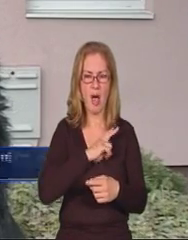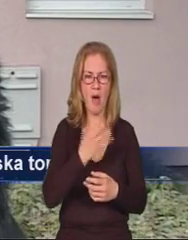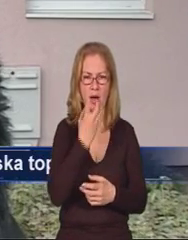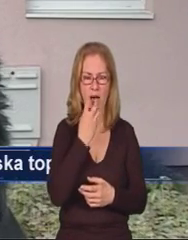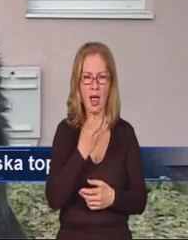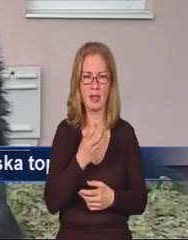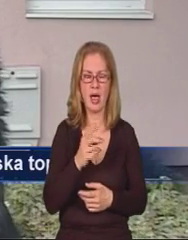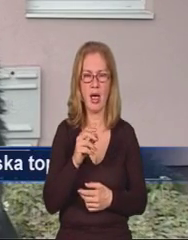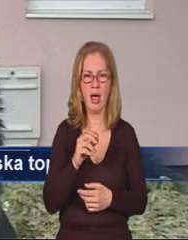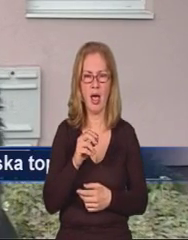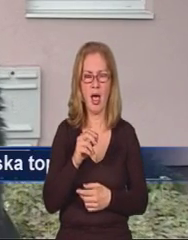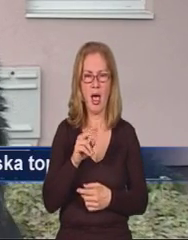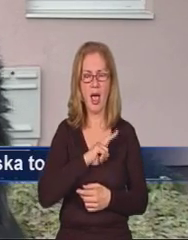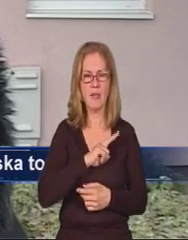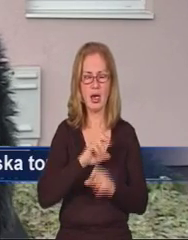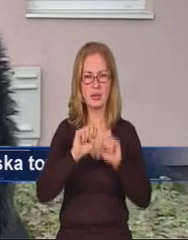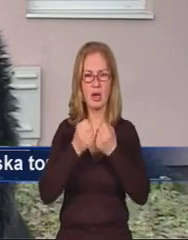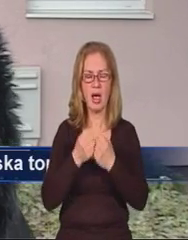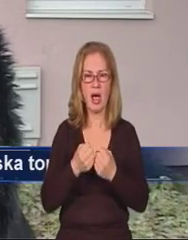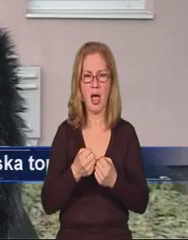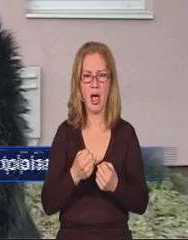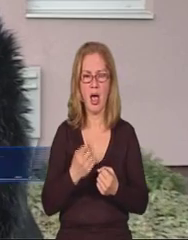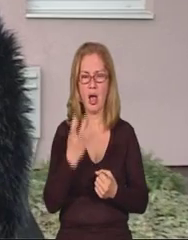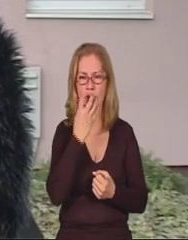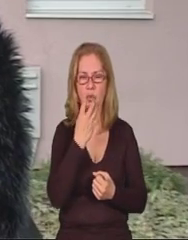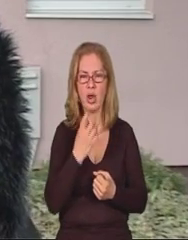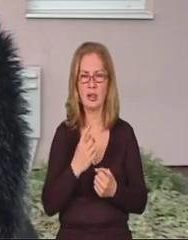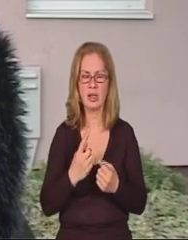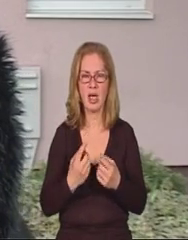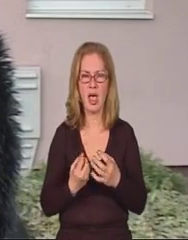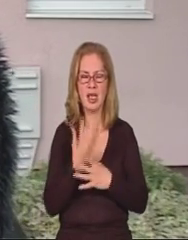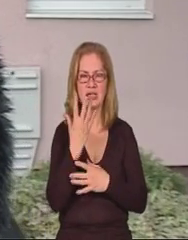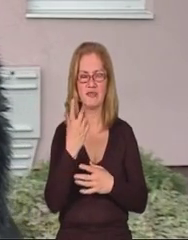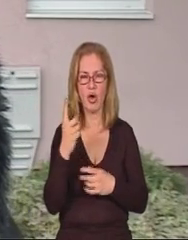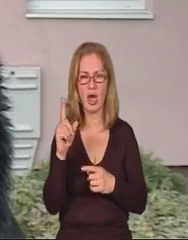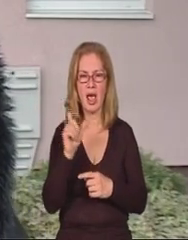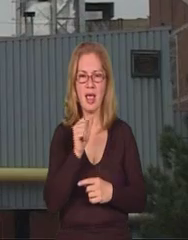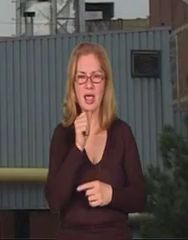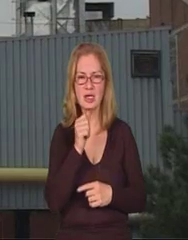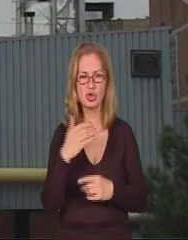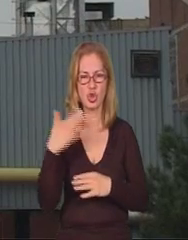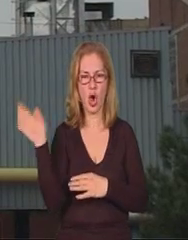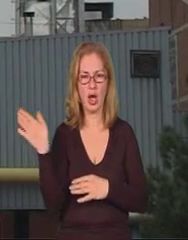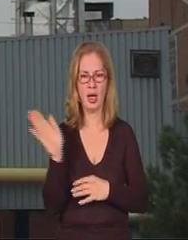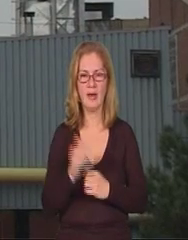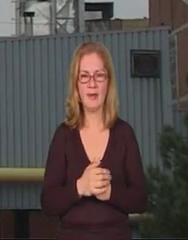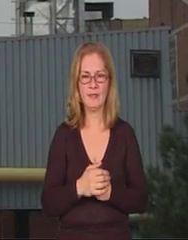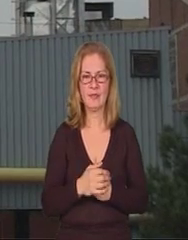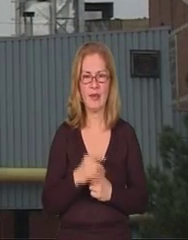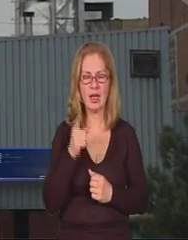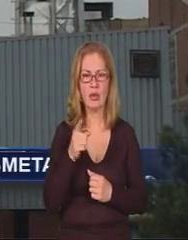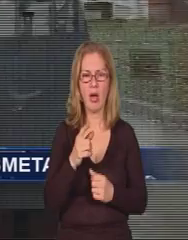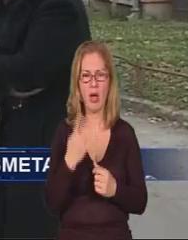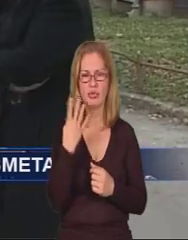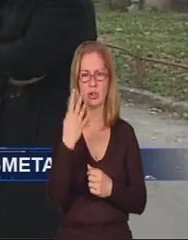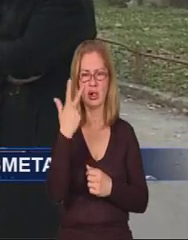kotlovskom postrojenju na toplotnom izvoru Istok. Havarija je sanirana i sve u najboljem redu. Kako saznajemo, radi se o kotlu